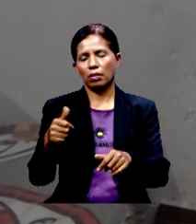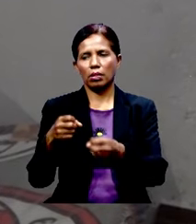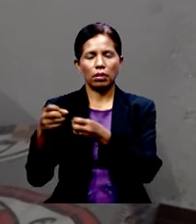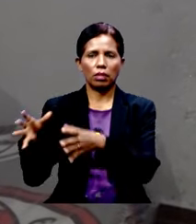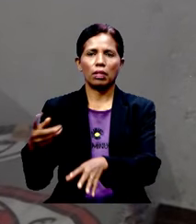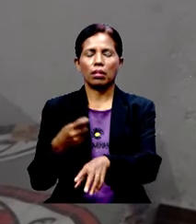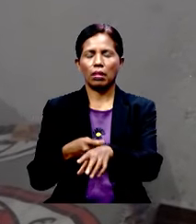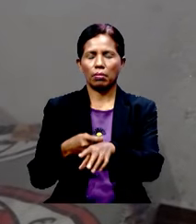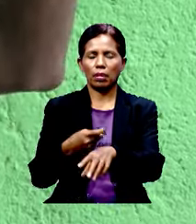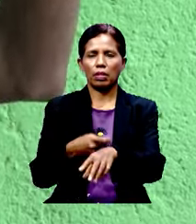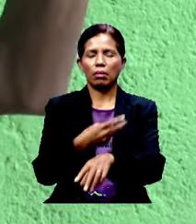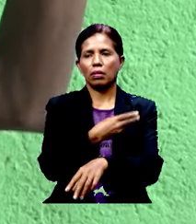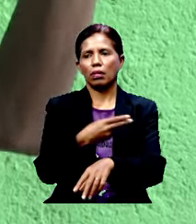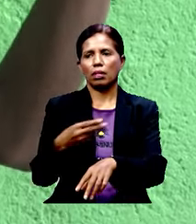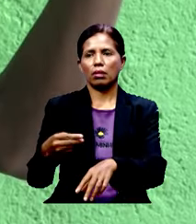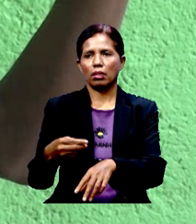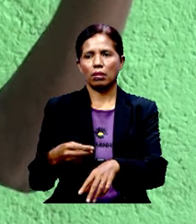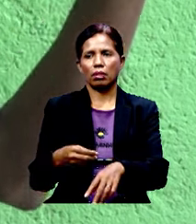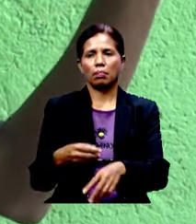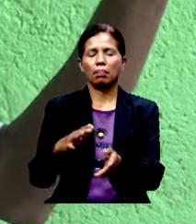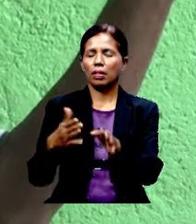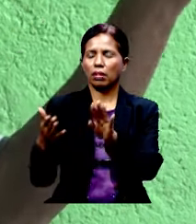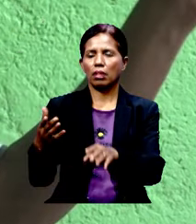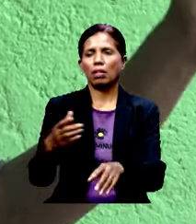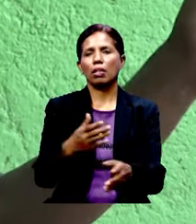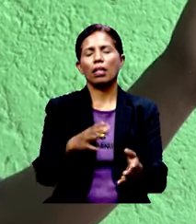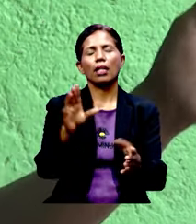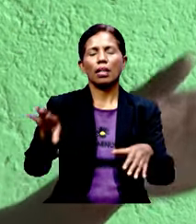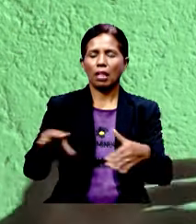nih tembun nih bani nih mati tahu nih hal falif atau kik rumah.